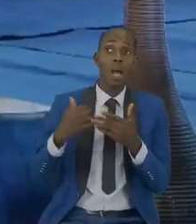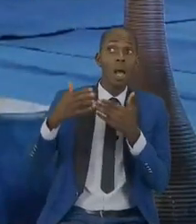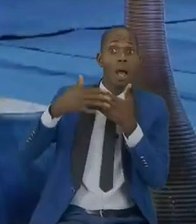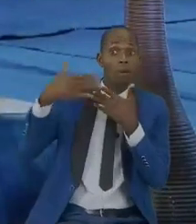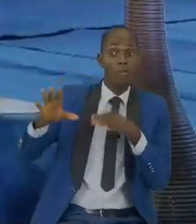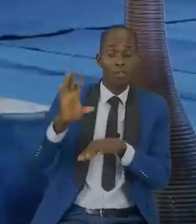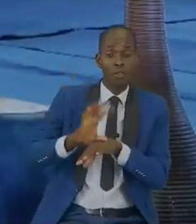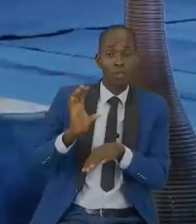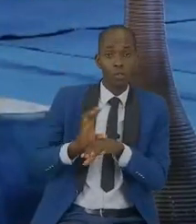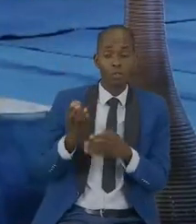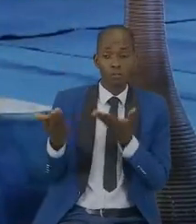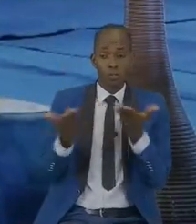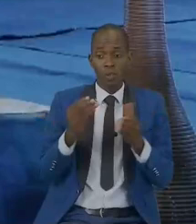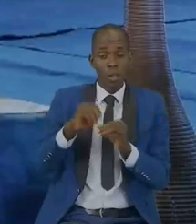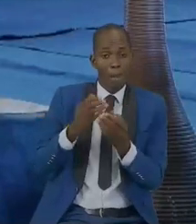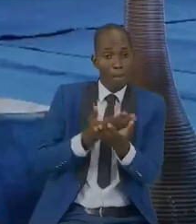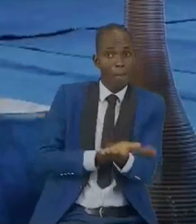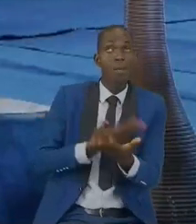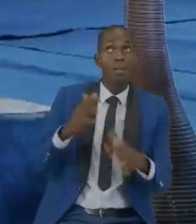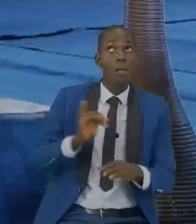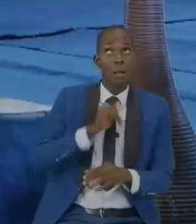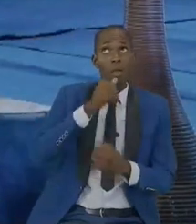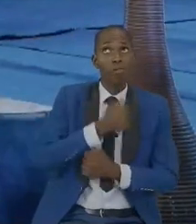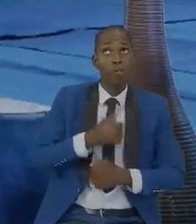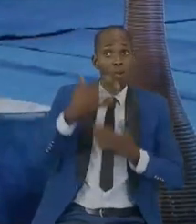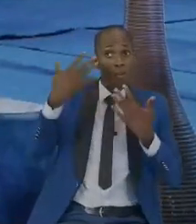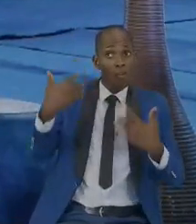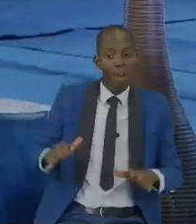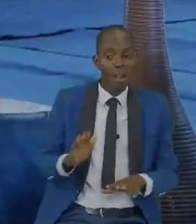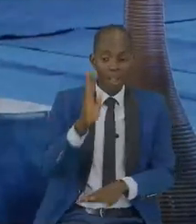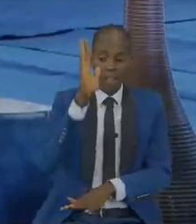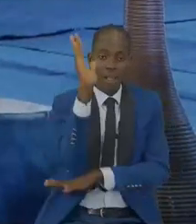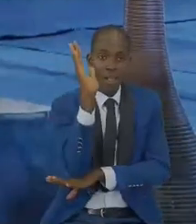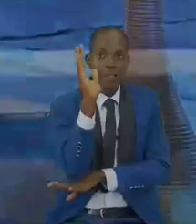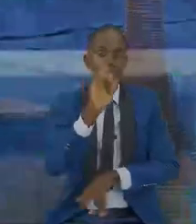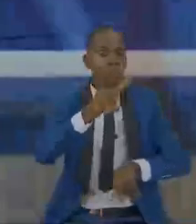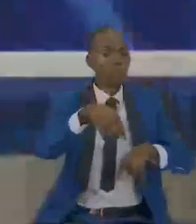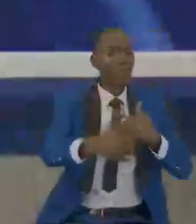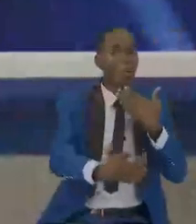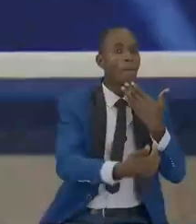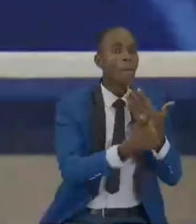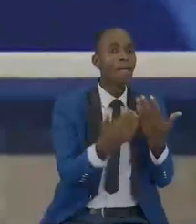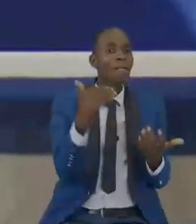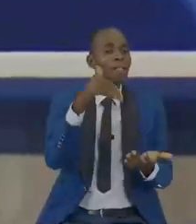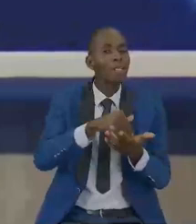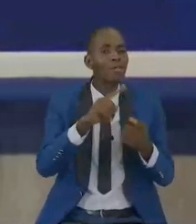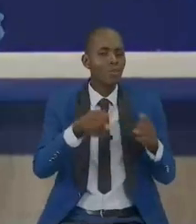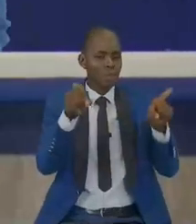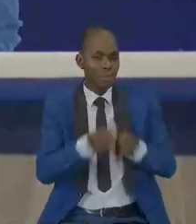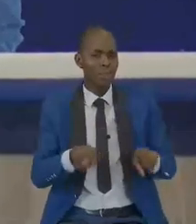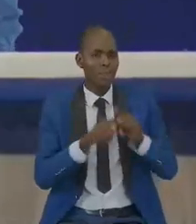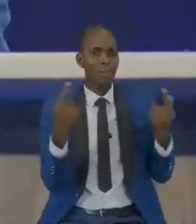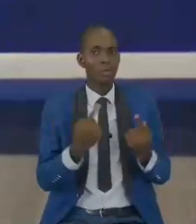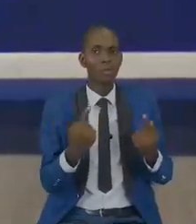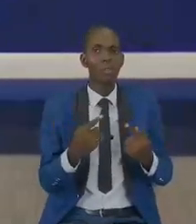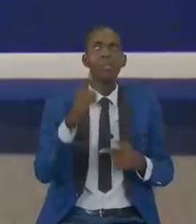Je n'ai pas fait ce que je dois faire. Pardonne-moi. Après le culte encore, à la croisade, tu es encore allé. J'ai fait ce que je ne dois pas faire. Tu